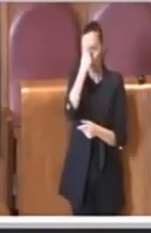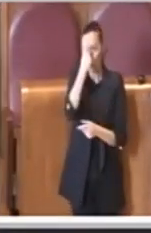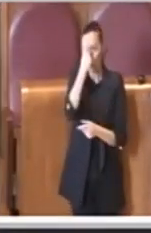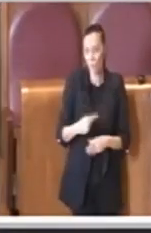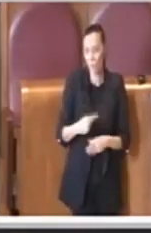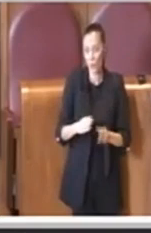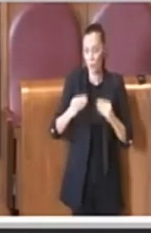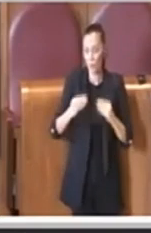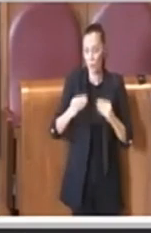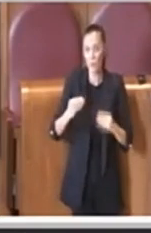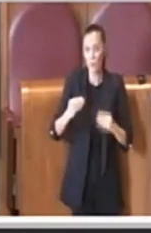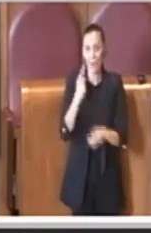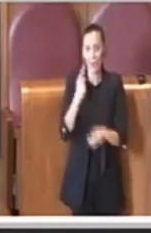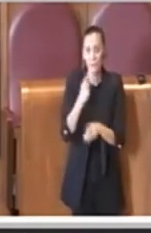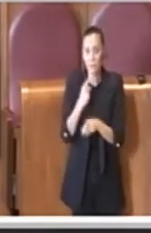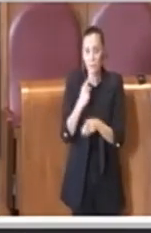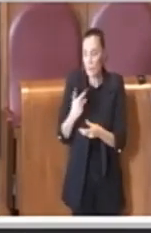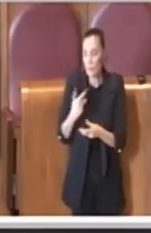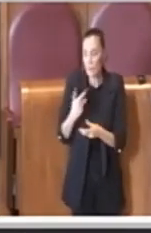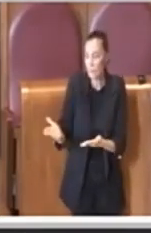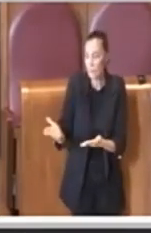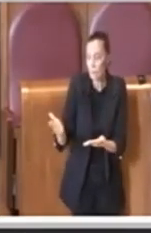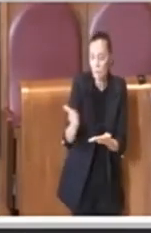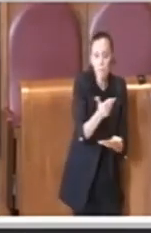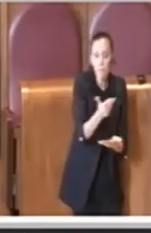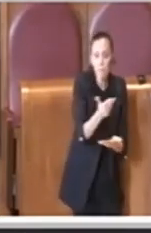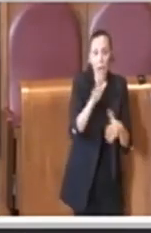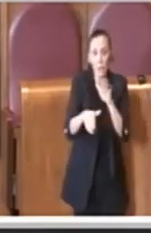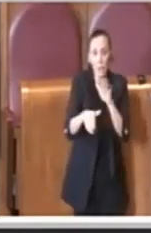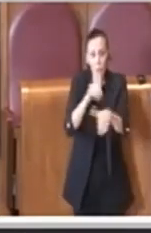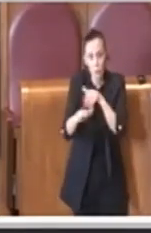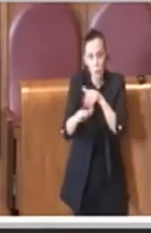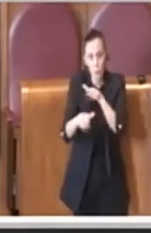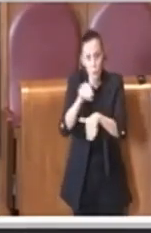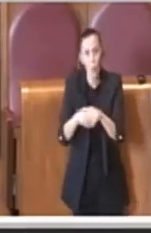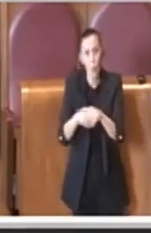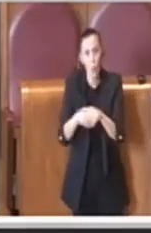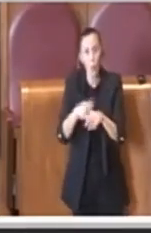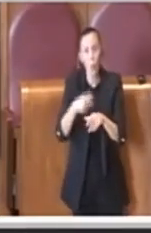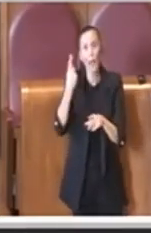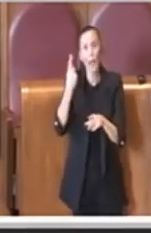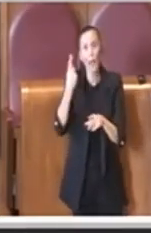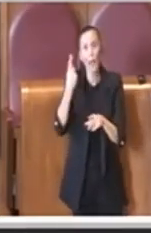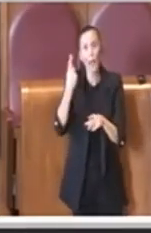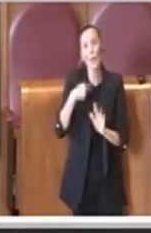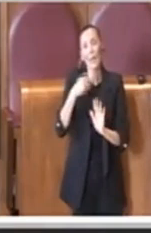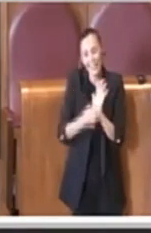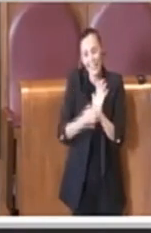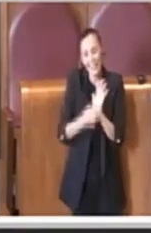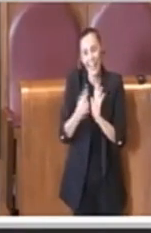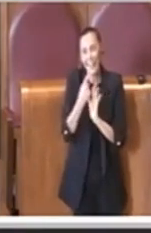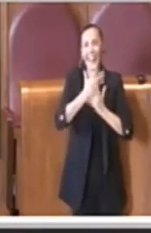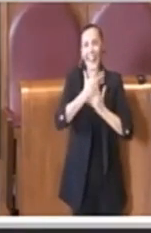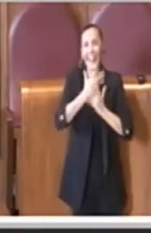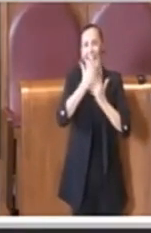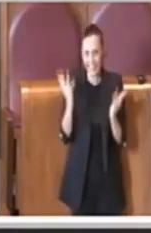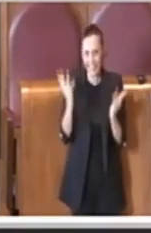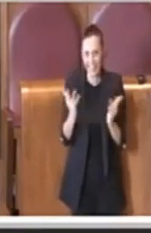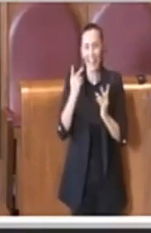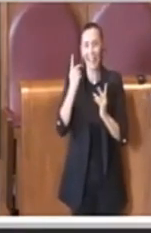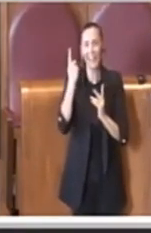stiamo parlando indicare anche le modalità di reperimento delle stesse e dei requisiti di